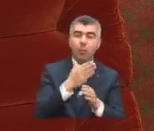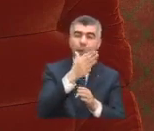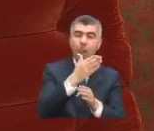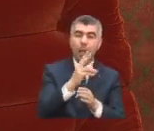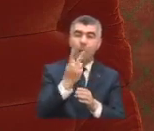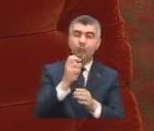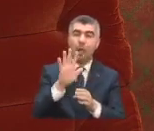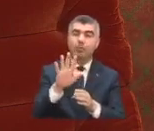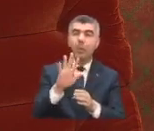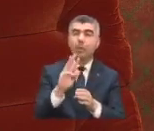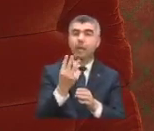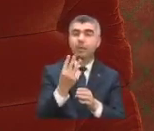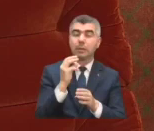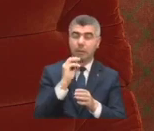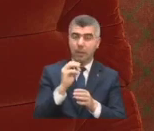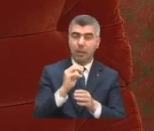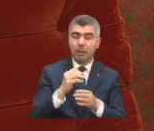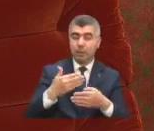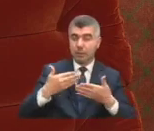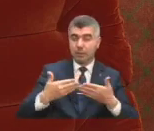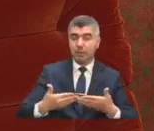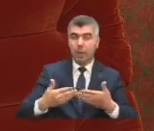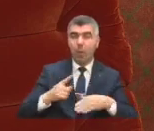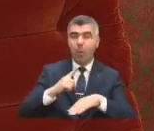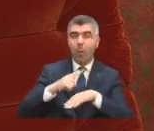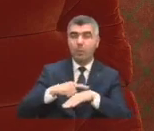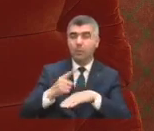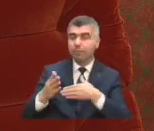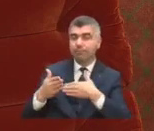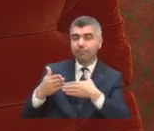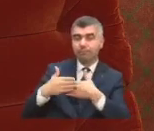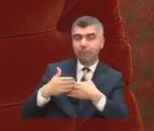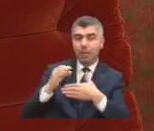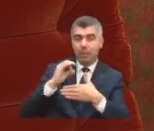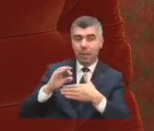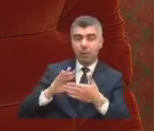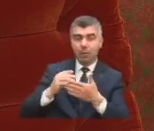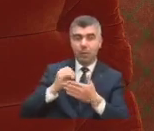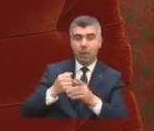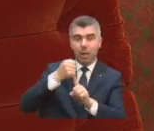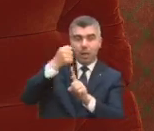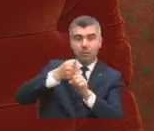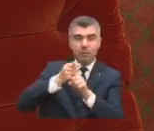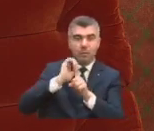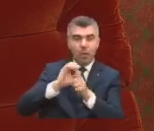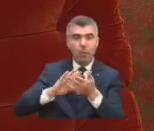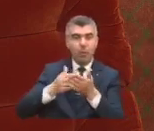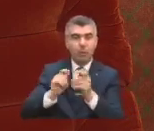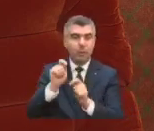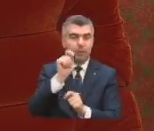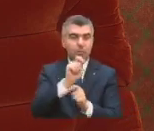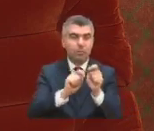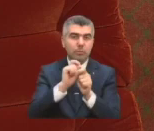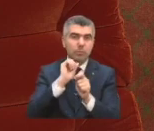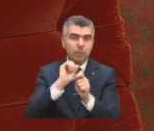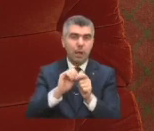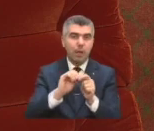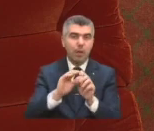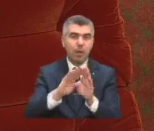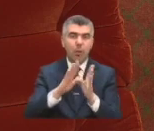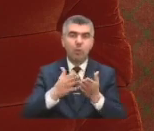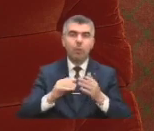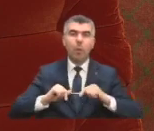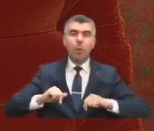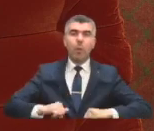2035، ولكن في هذه المدة الزمنية خاص كذلك هذا المجهود اللي كنقوموا به في القطاع العام